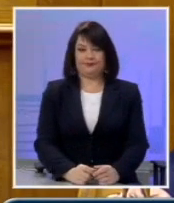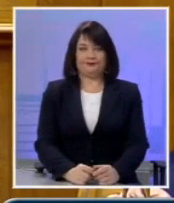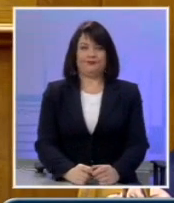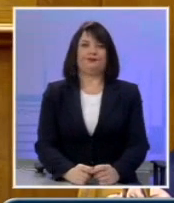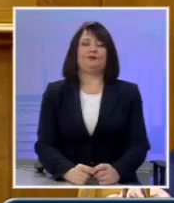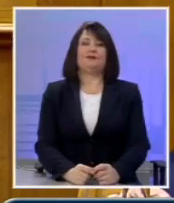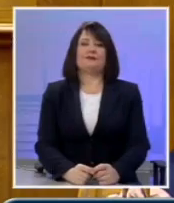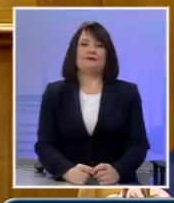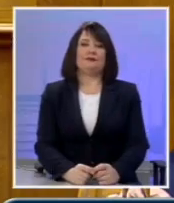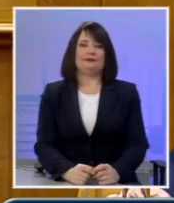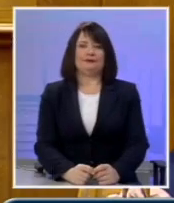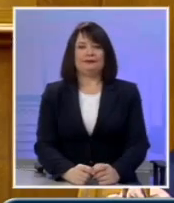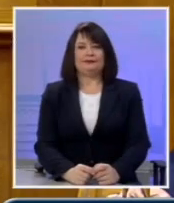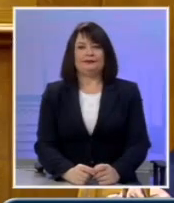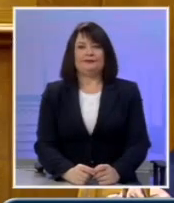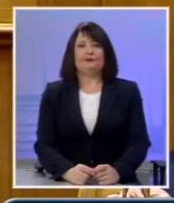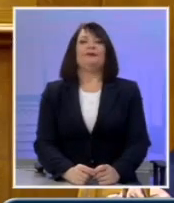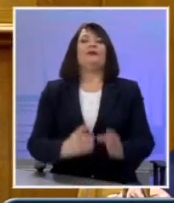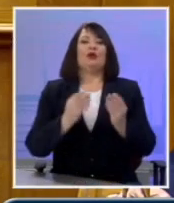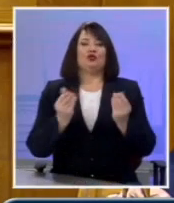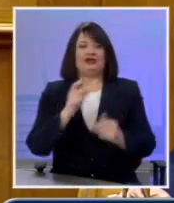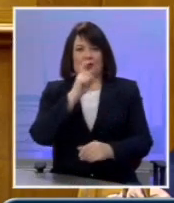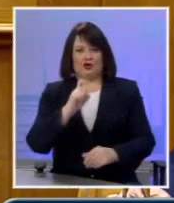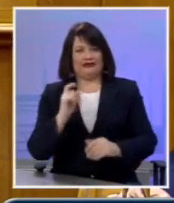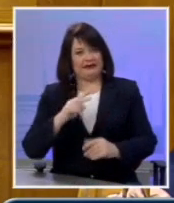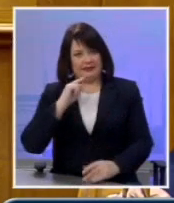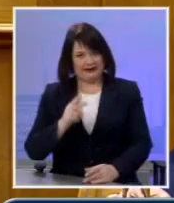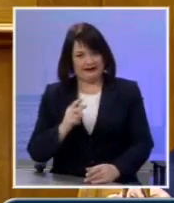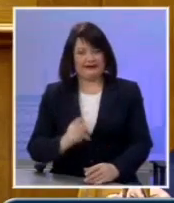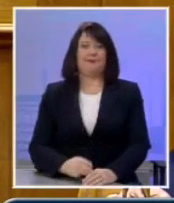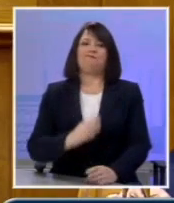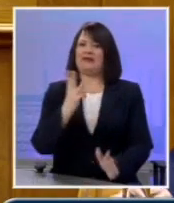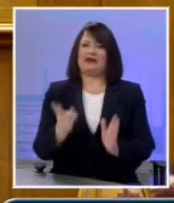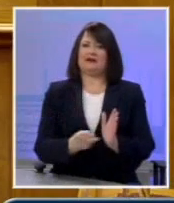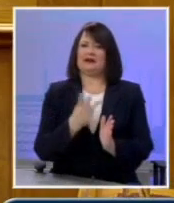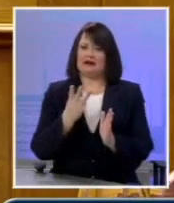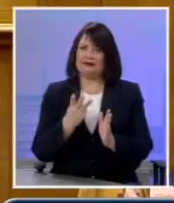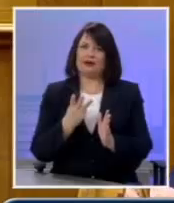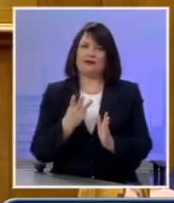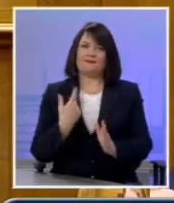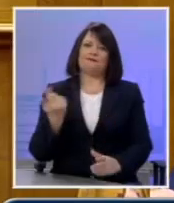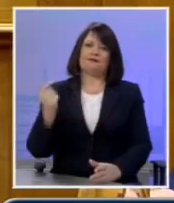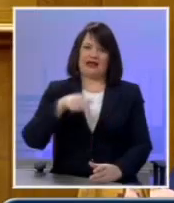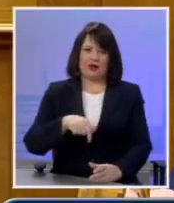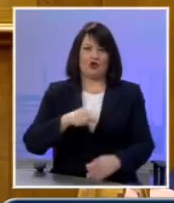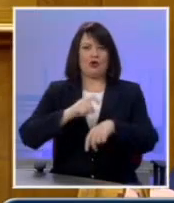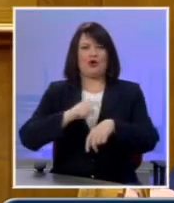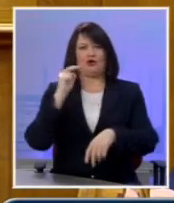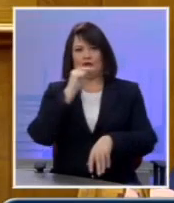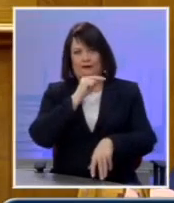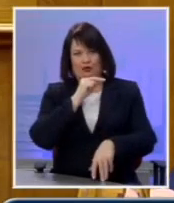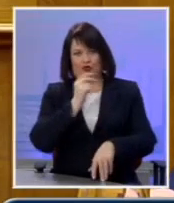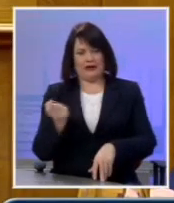πλαίσιο. Στην ουσία τώρα, είναι η τρίτη φορά που έρχομαι στη Βουλή να